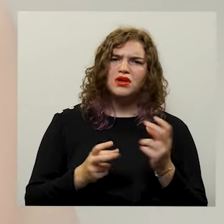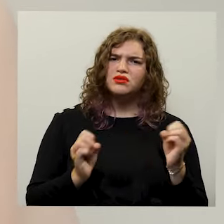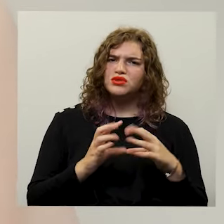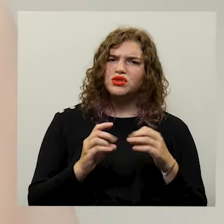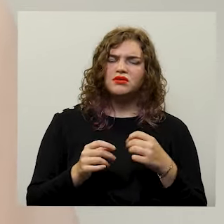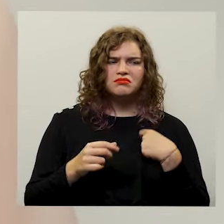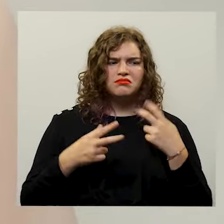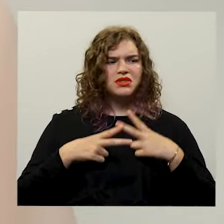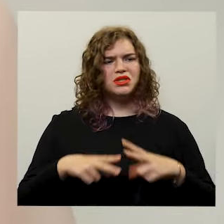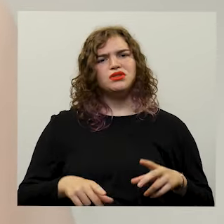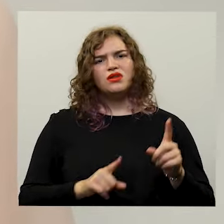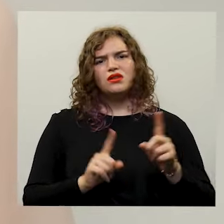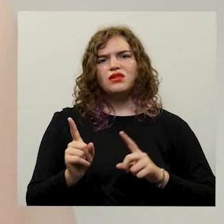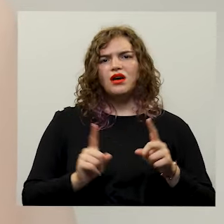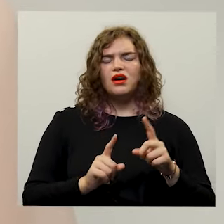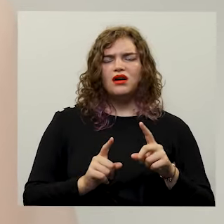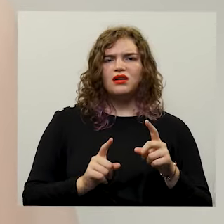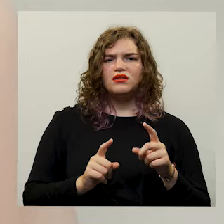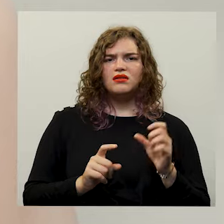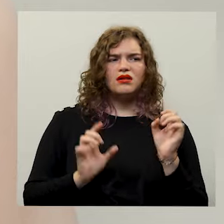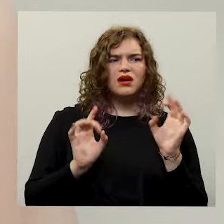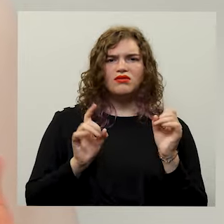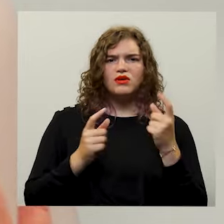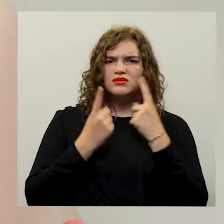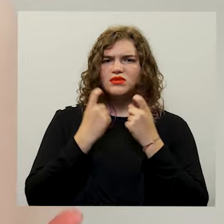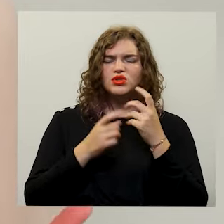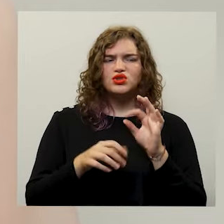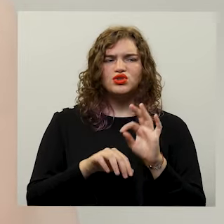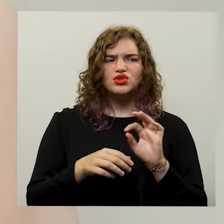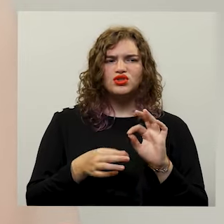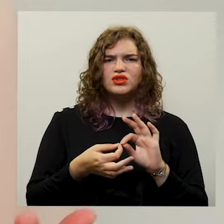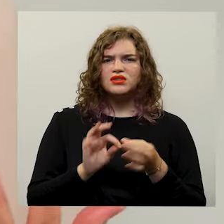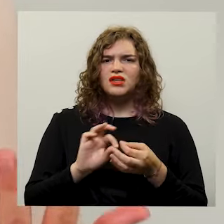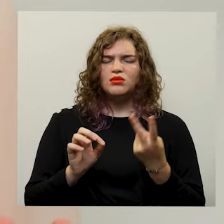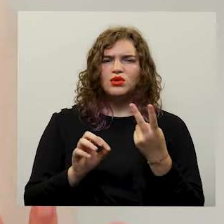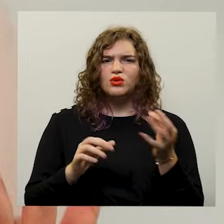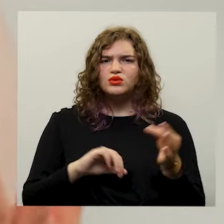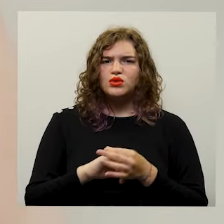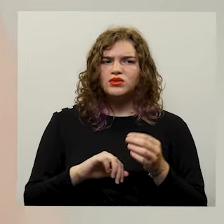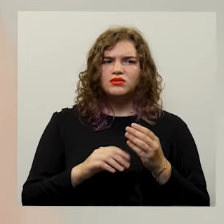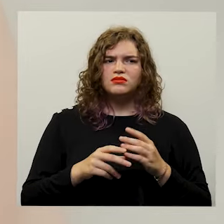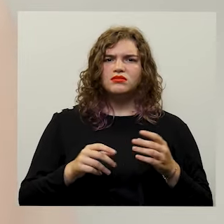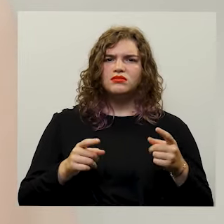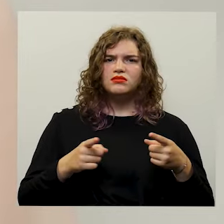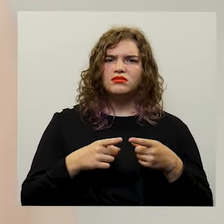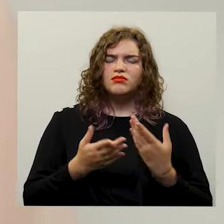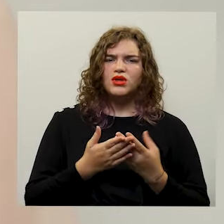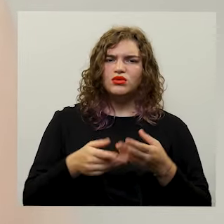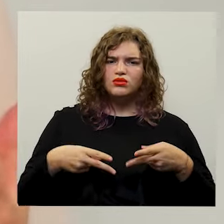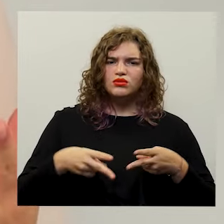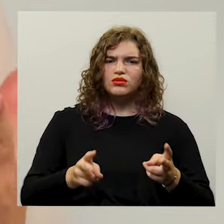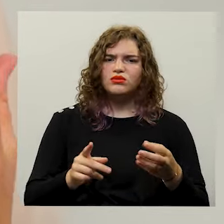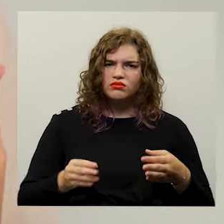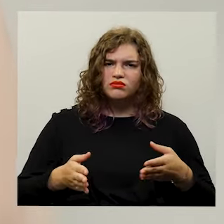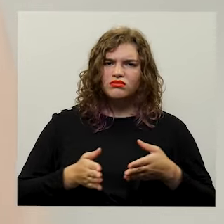cât liniștiți, dar nu am experimentat niciodată ce înseamnă ca doi soți să meargă împreună pe aceeași cale.